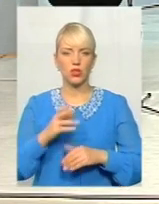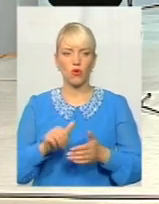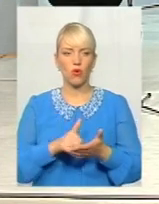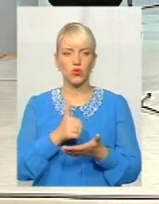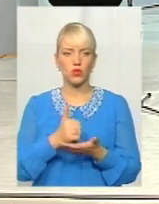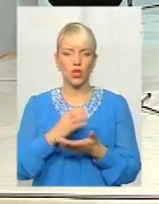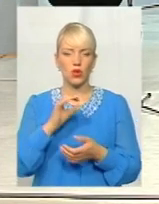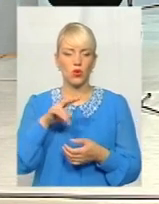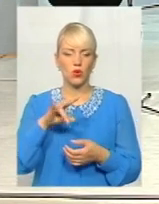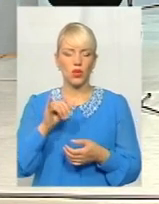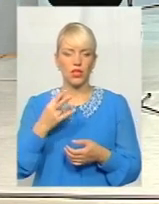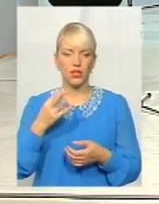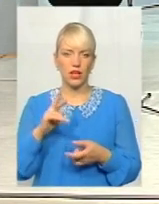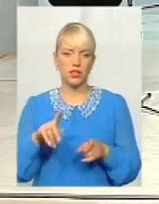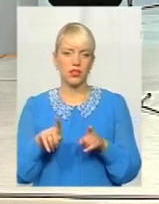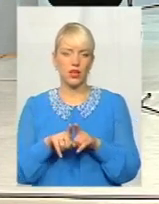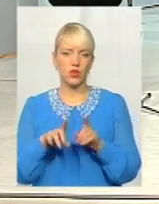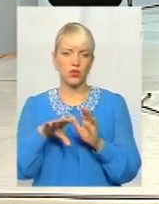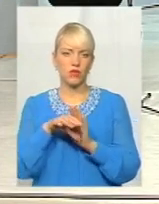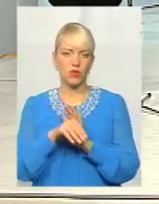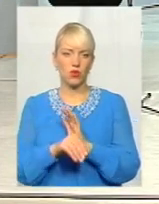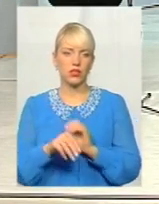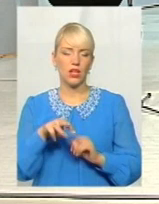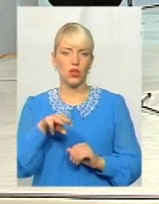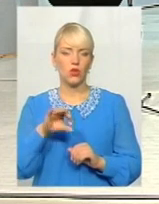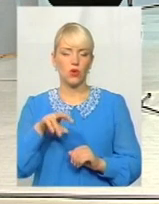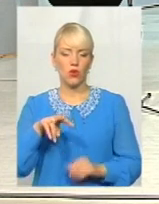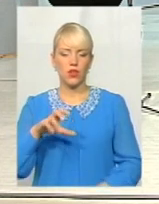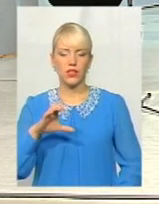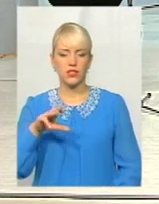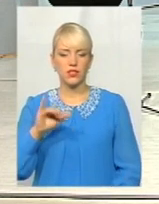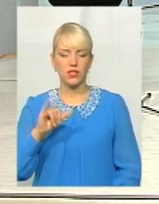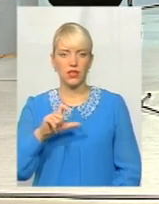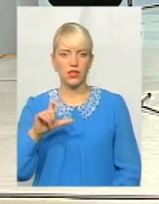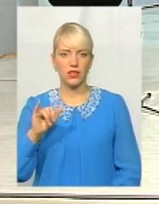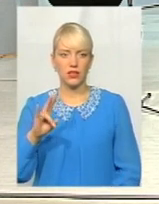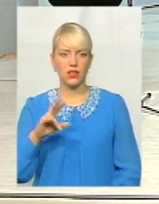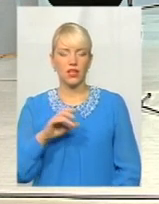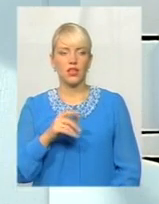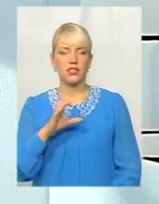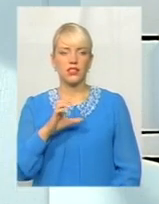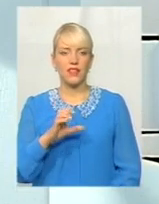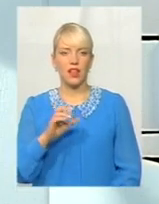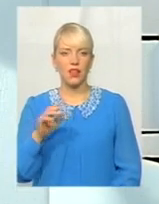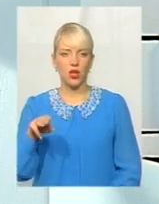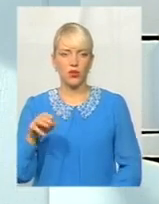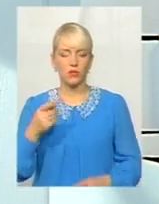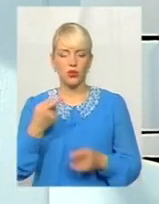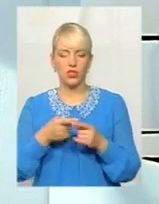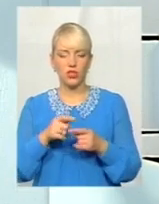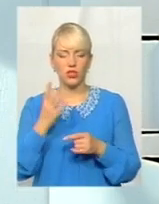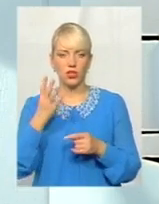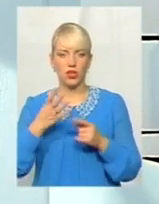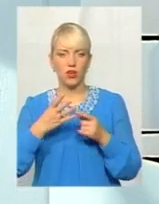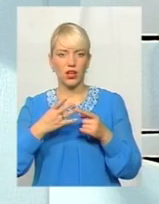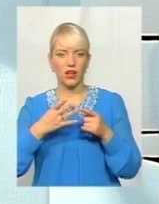Юлія, також в неї входив Сергій Толстіхін, Світлана Картун і я. І, власне, по цих чотирьох критеріях ми обрали